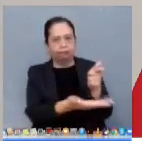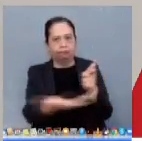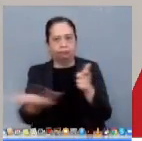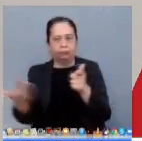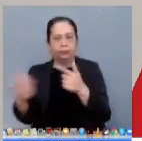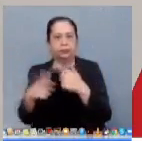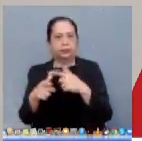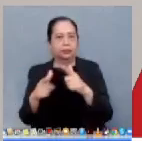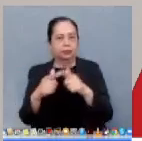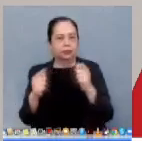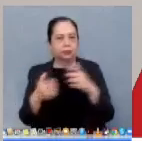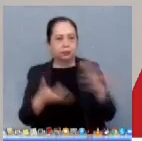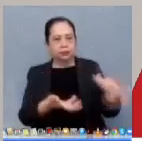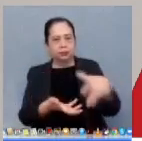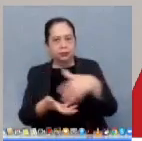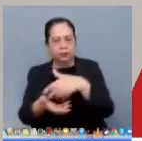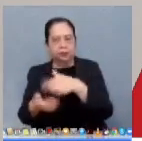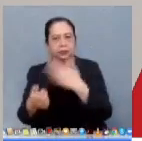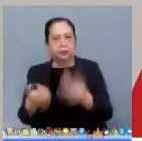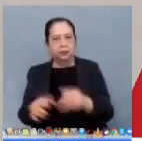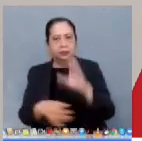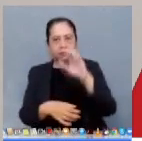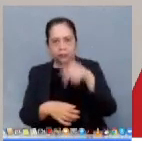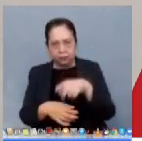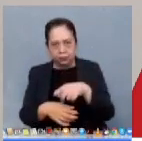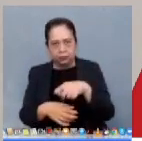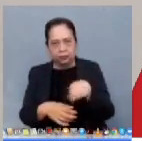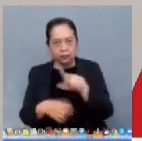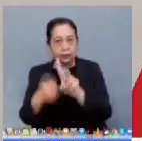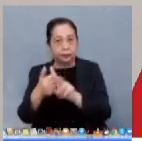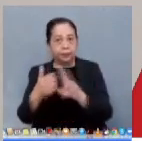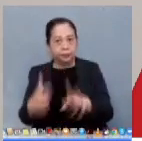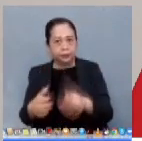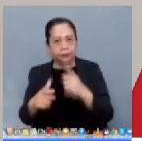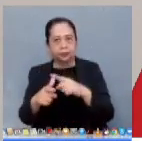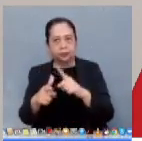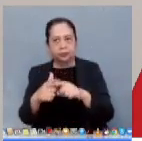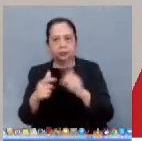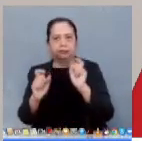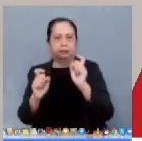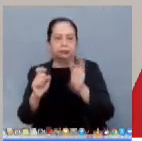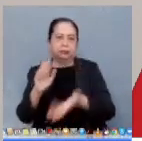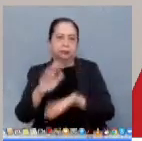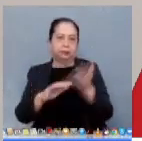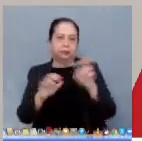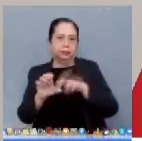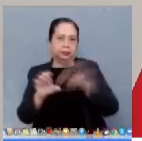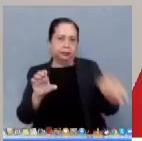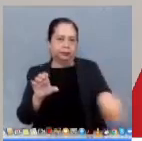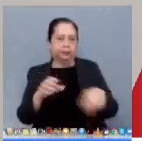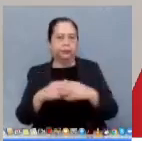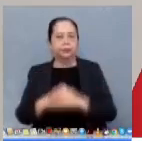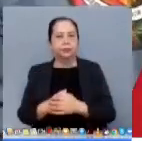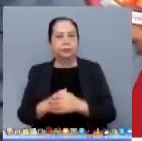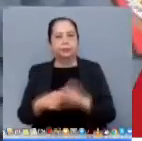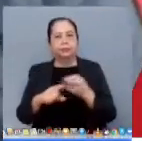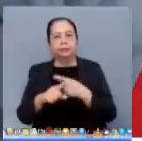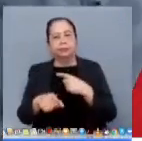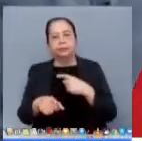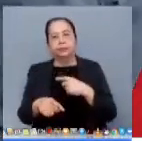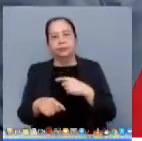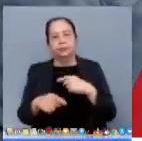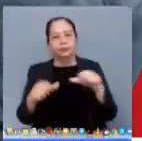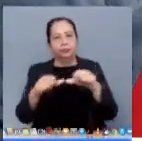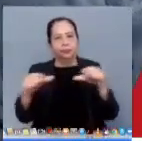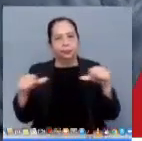pagkakuha po nung cellphone itong mga biktima ay dali-dali rin po na umalis dun sa area.